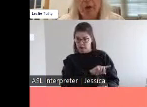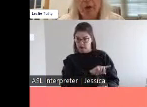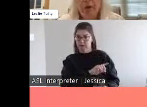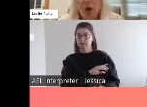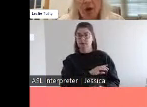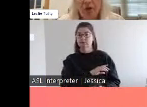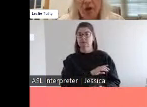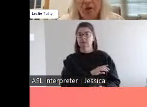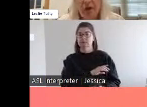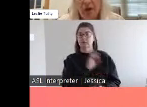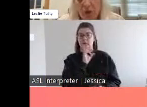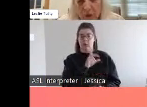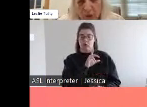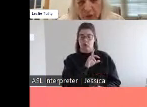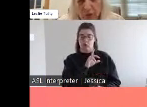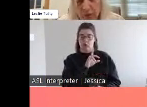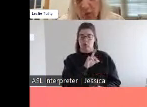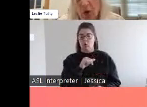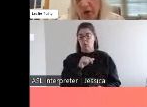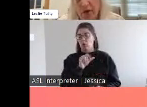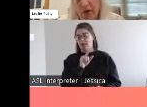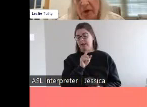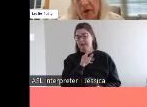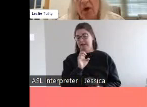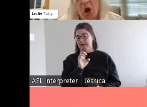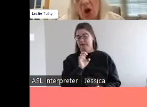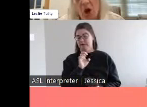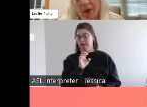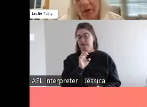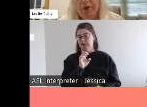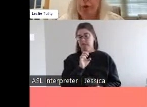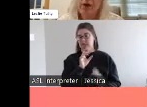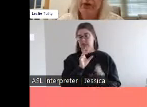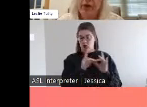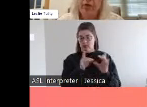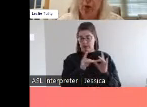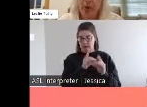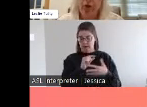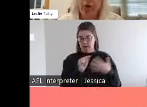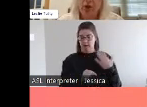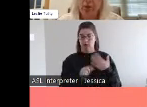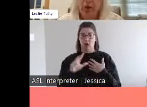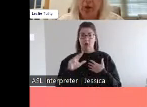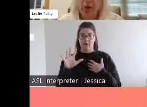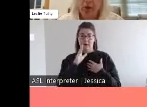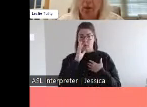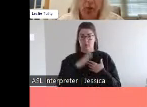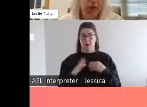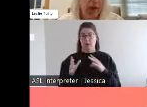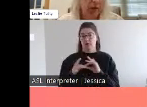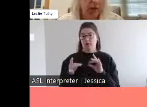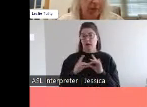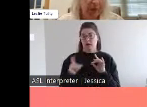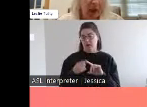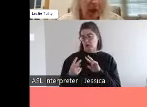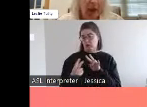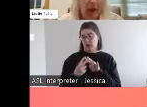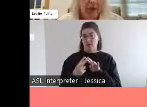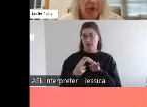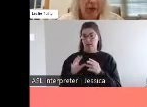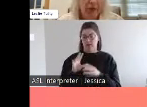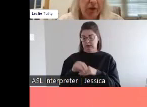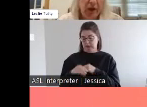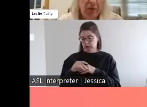c'est eux qui ont répondu à ces questions dans l'entrevue qualitative. Donc,